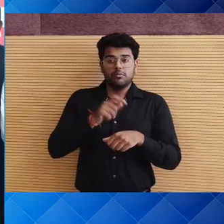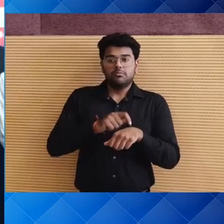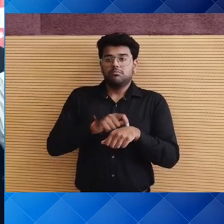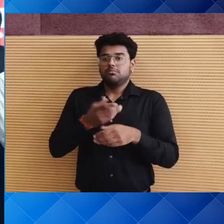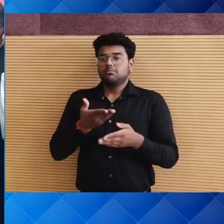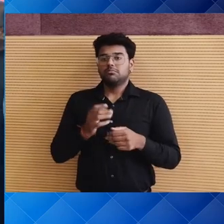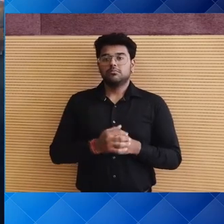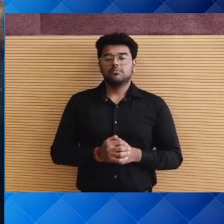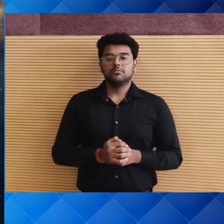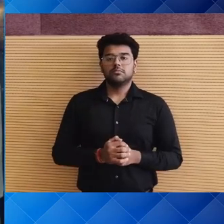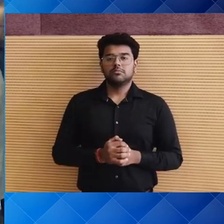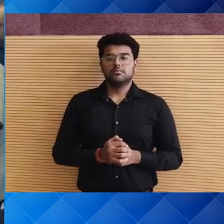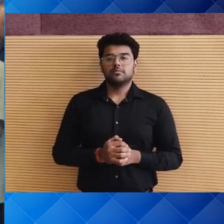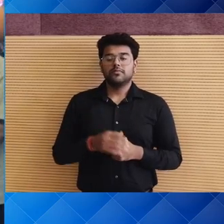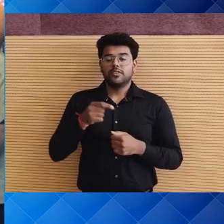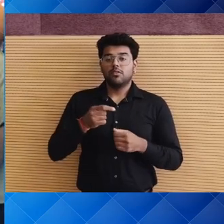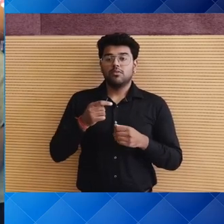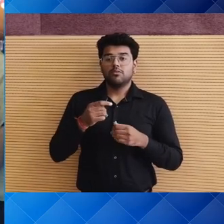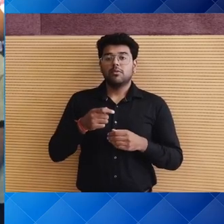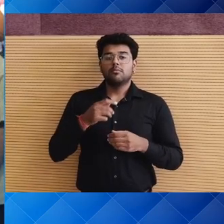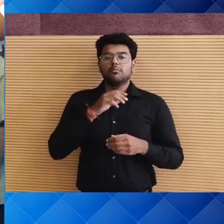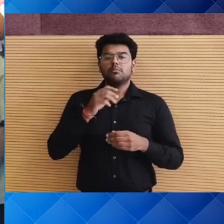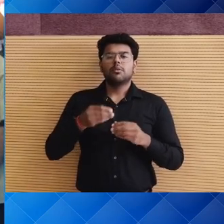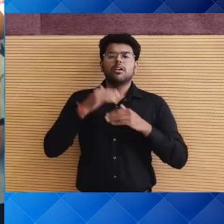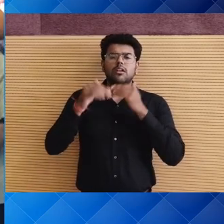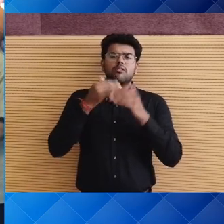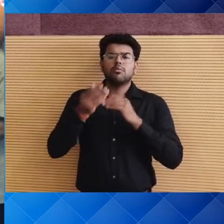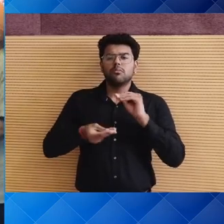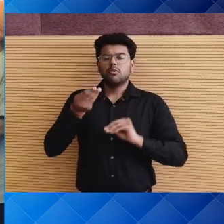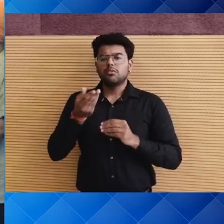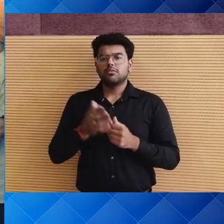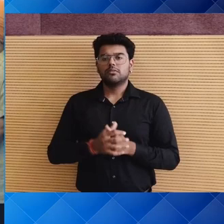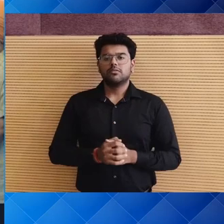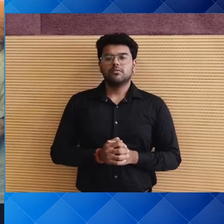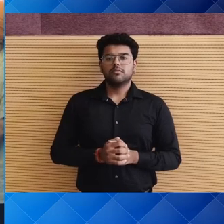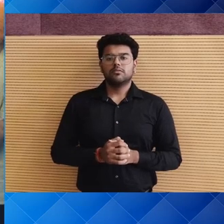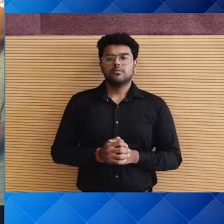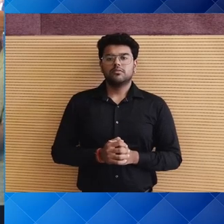को और अधिक मूल्यवान बनाएं और इसे